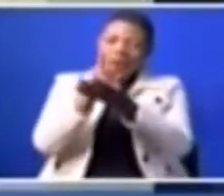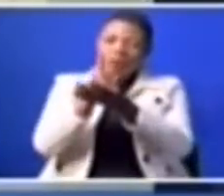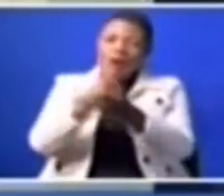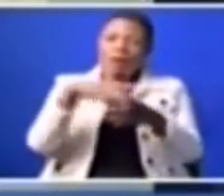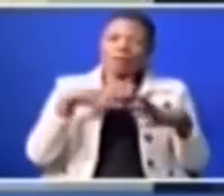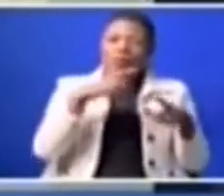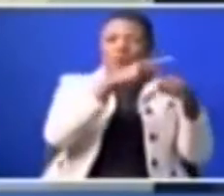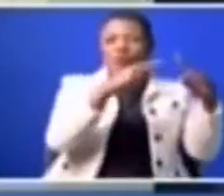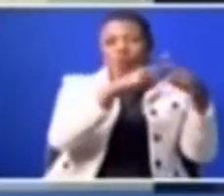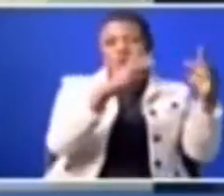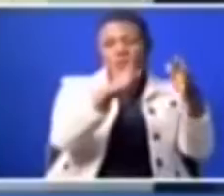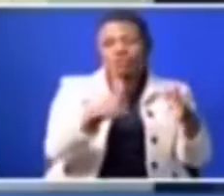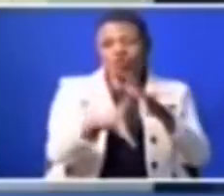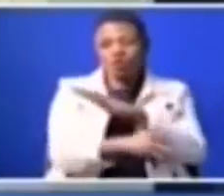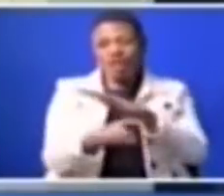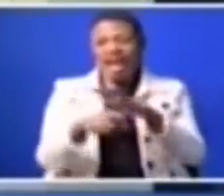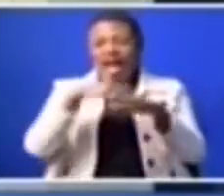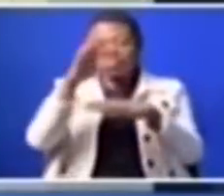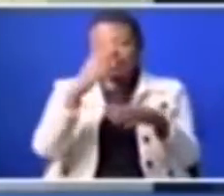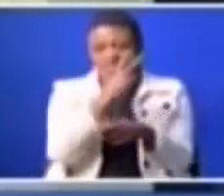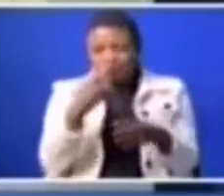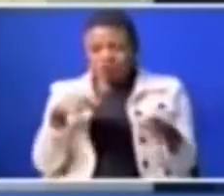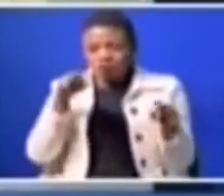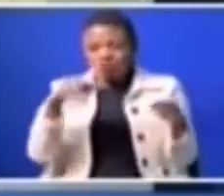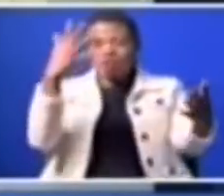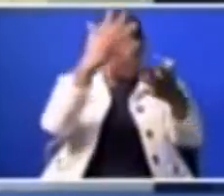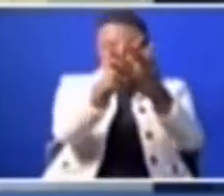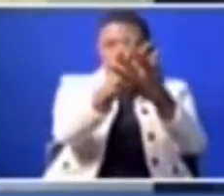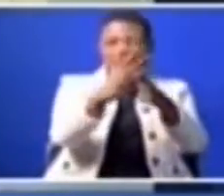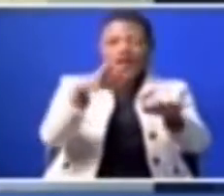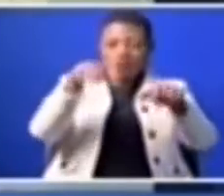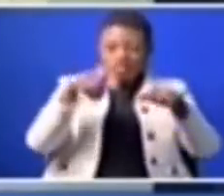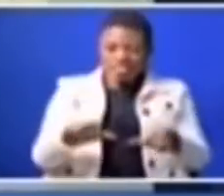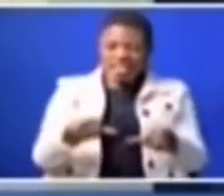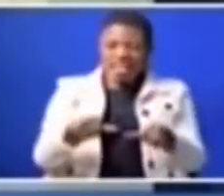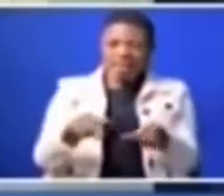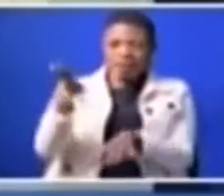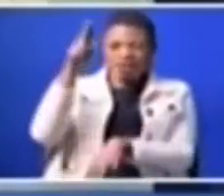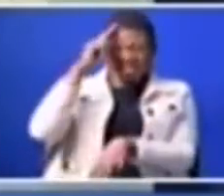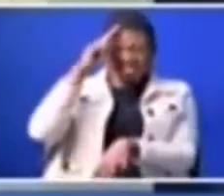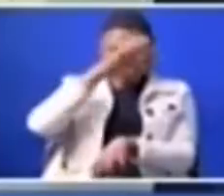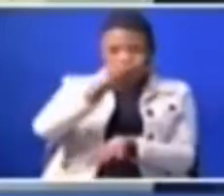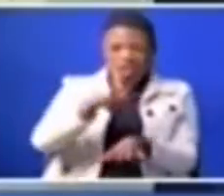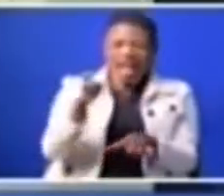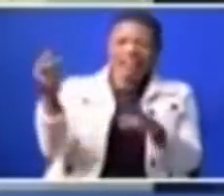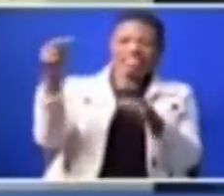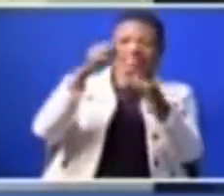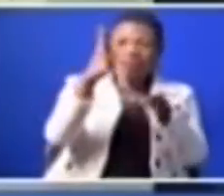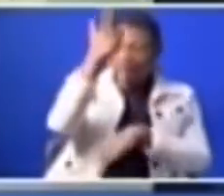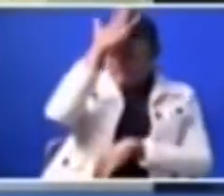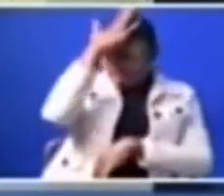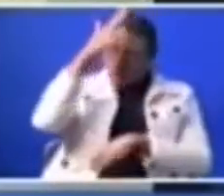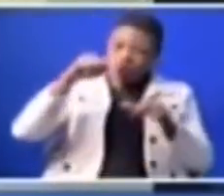ndivyo jinsi tumeona kwamba washukiwa leo weza kukamatwa, bado watasalia kuwa katika korokoro za polisi hadi katika siku ya Jumatatu. Kwa hivyo